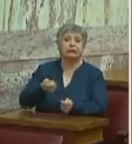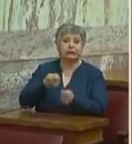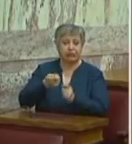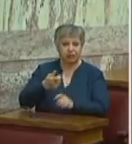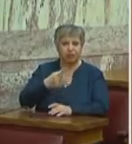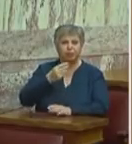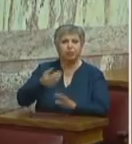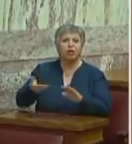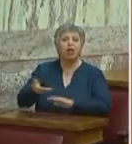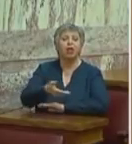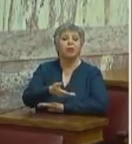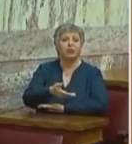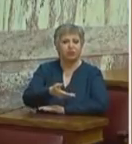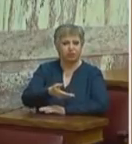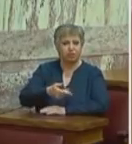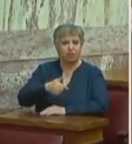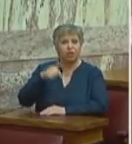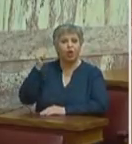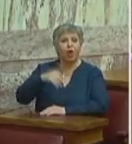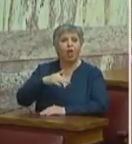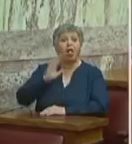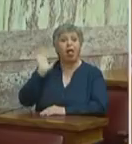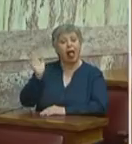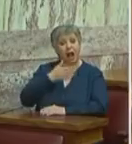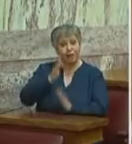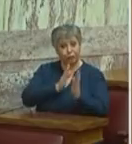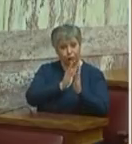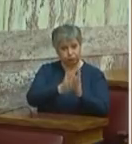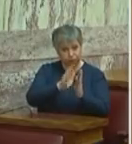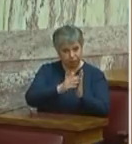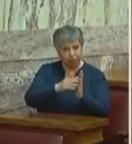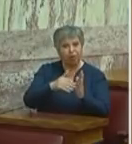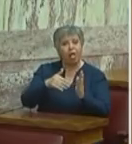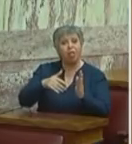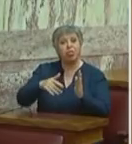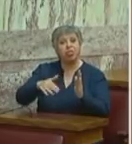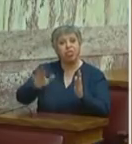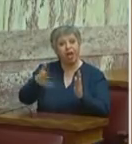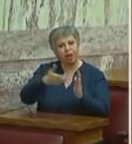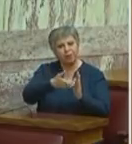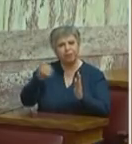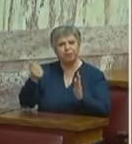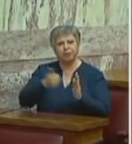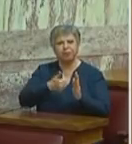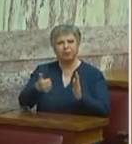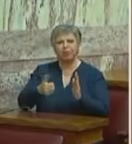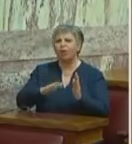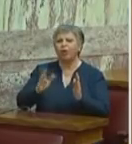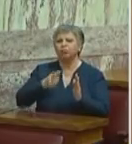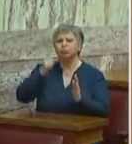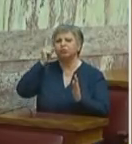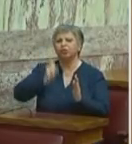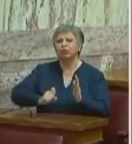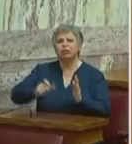Όπου είπε ότι η υπόθεση, λέει, θα ανασυρθεί από το αρχείο. Και ο κύριος Σαμαράς πού το ξέρει λοιπόν ότι θα ανασυρθεί από